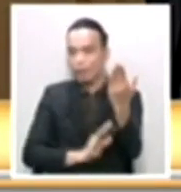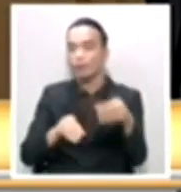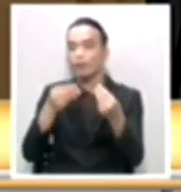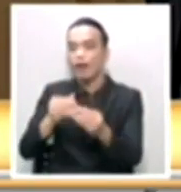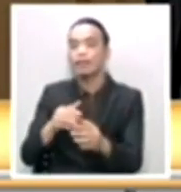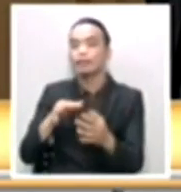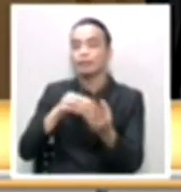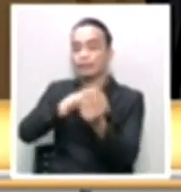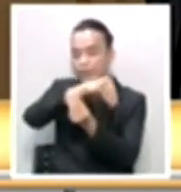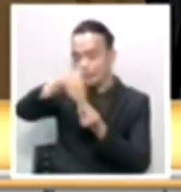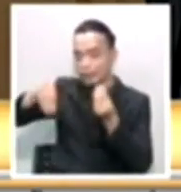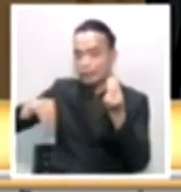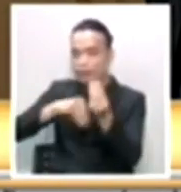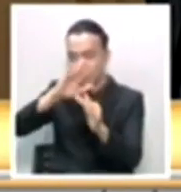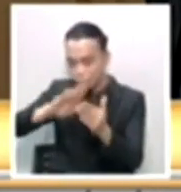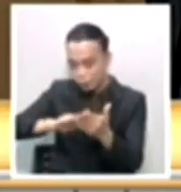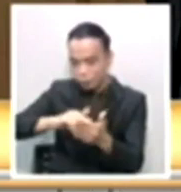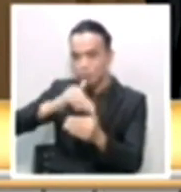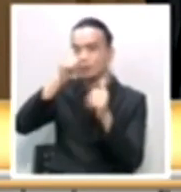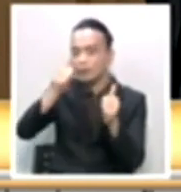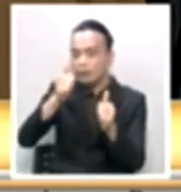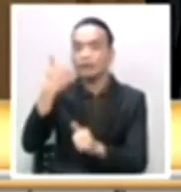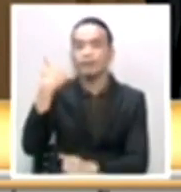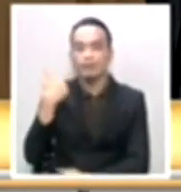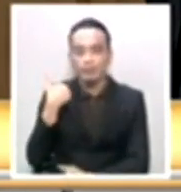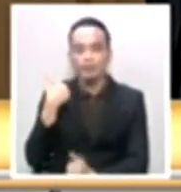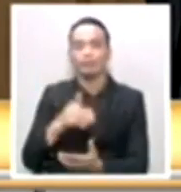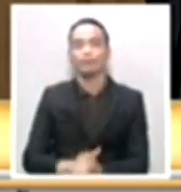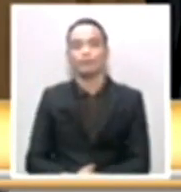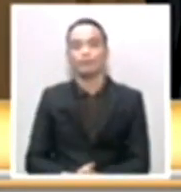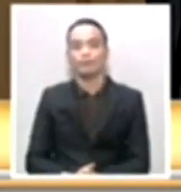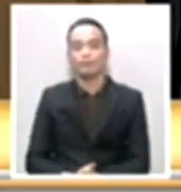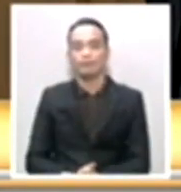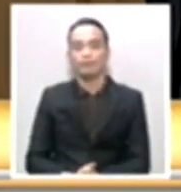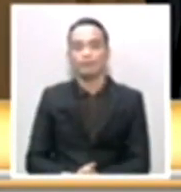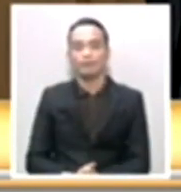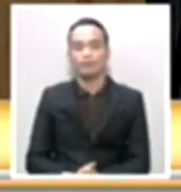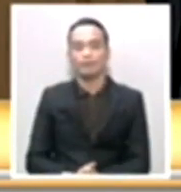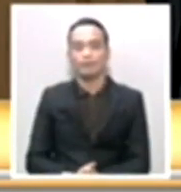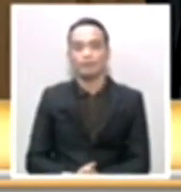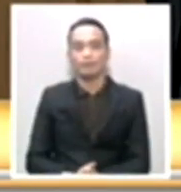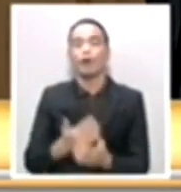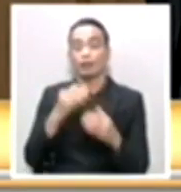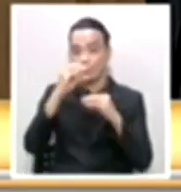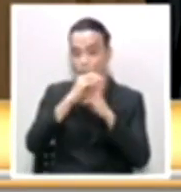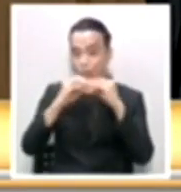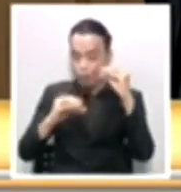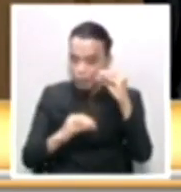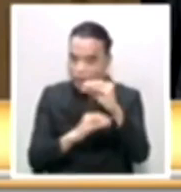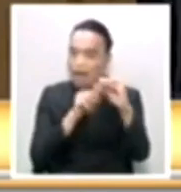ได้บ้างนะครับในส่วนนี้เป็นที่มานะครับในการที่จะมีโครงการพัฒน